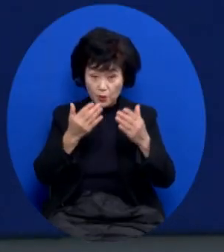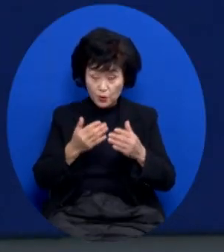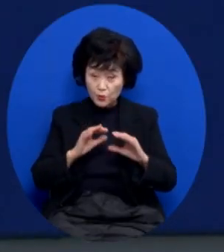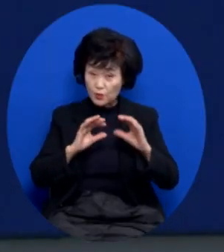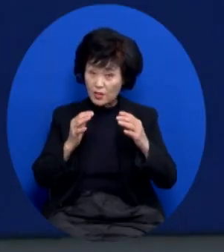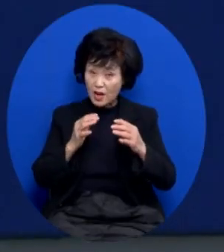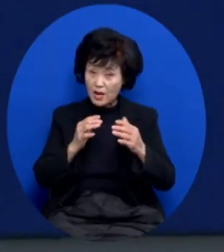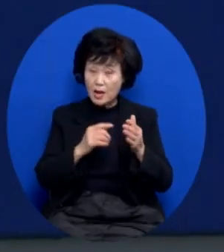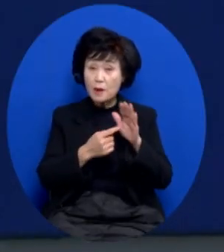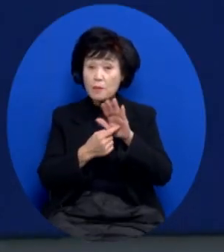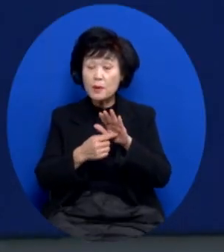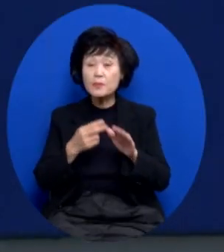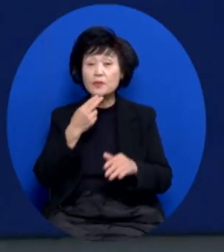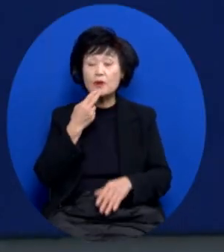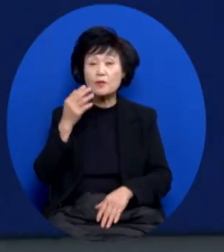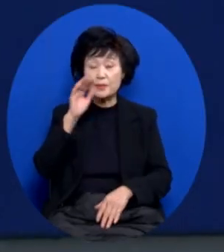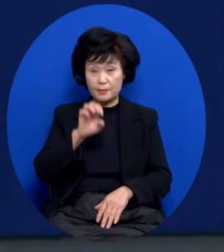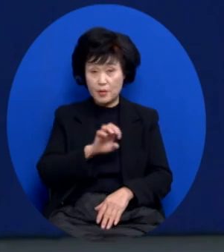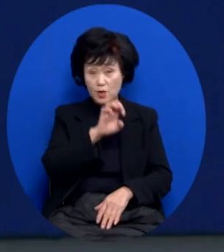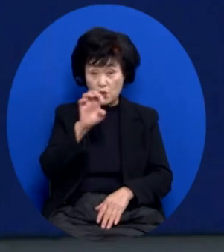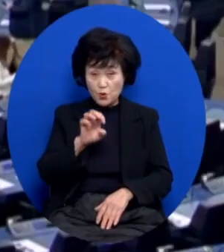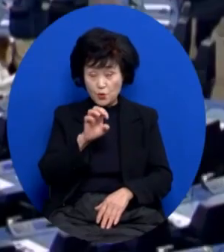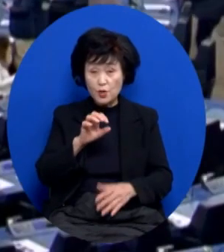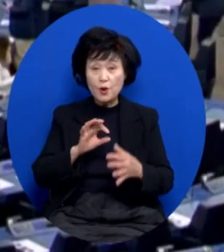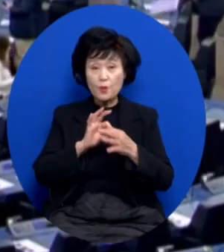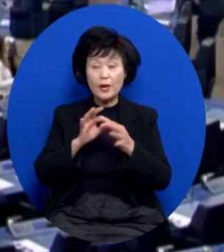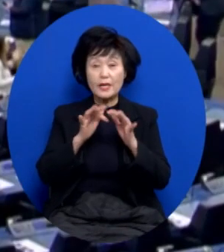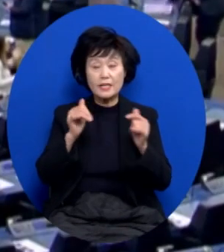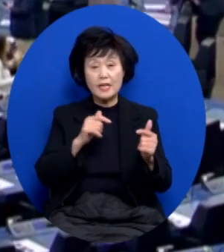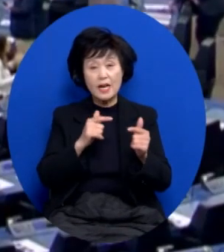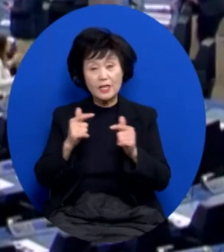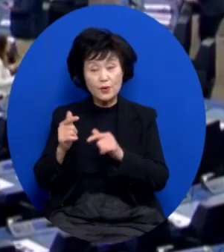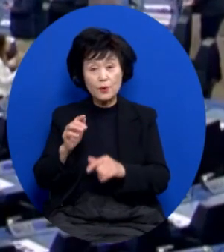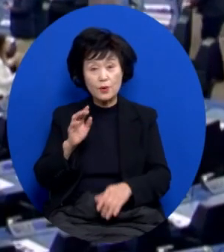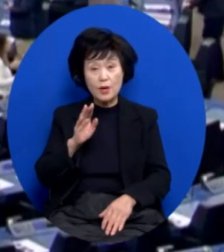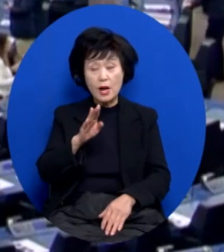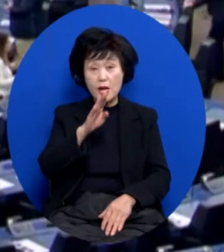밝히지 않았으나 유럽의회 관계자들과 일부 벨기에